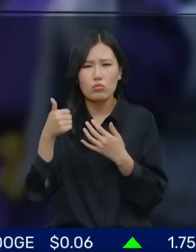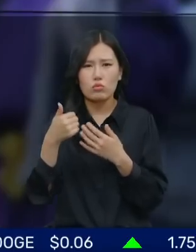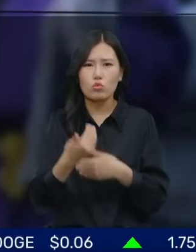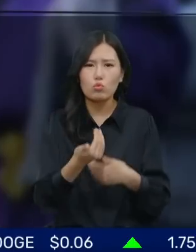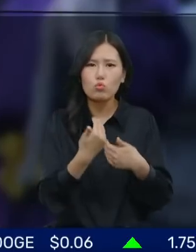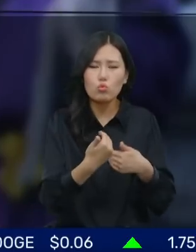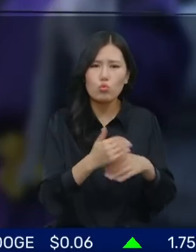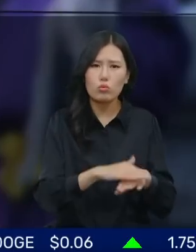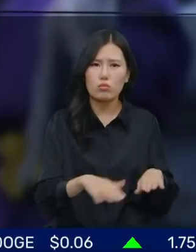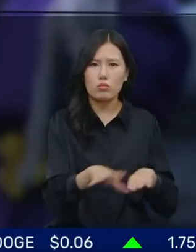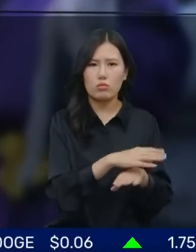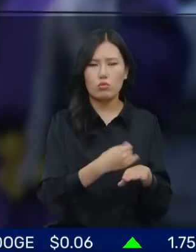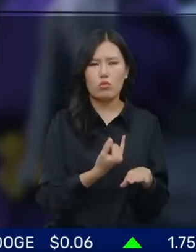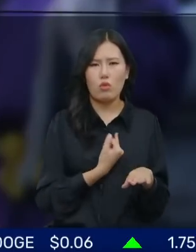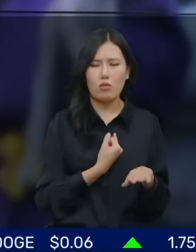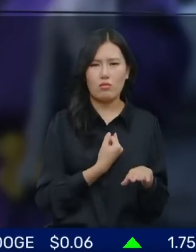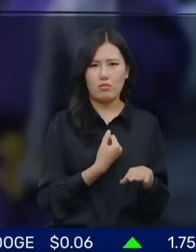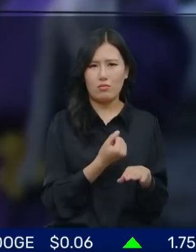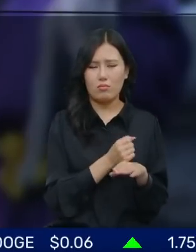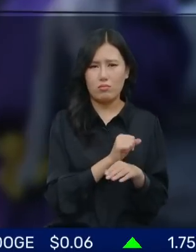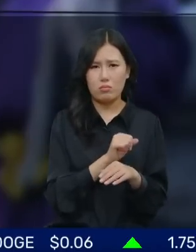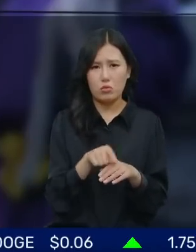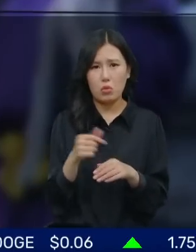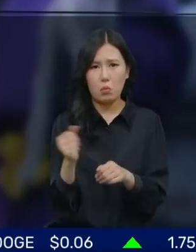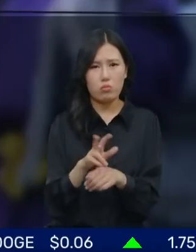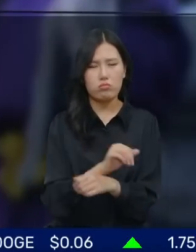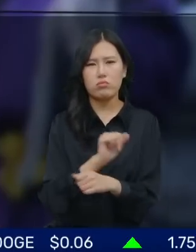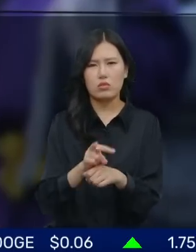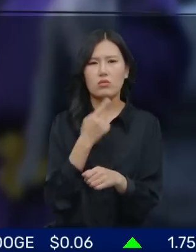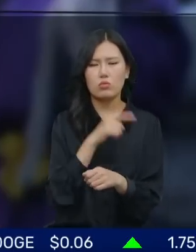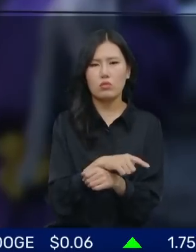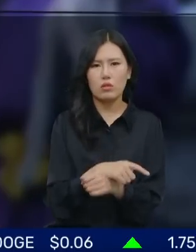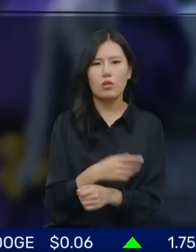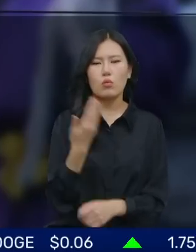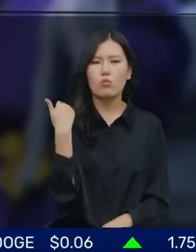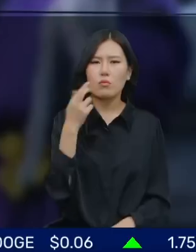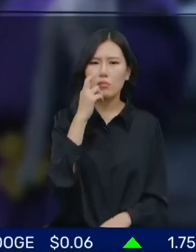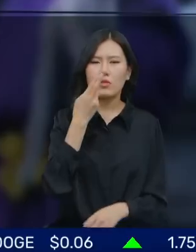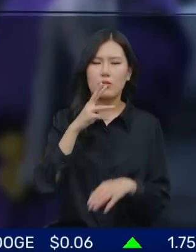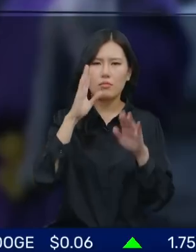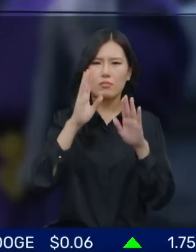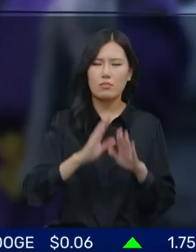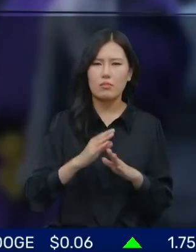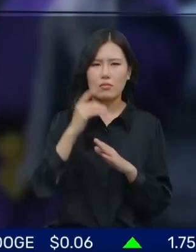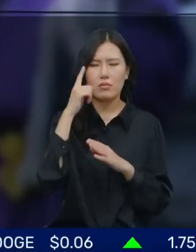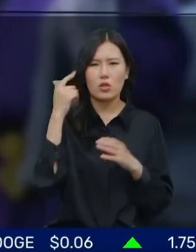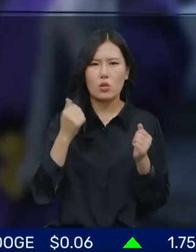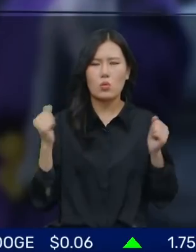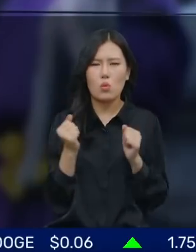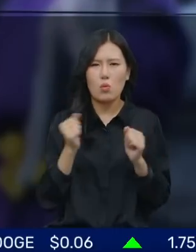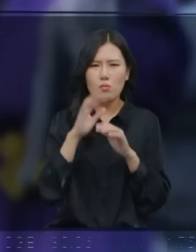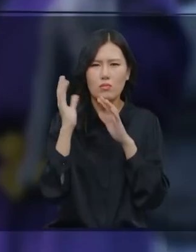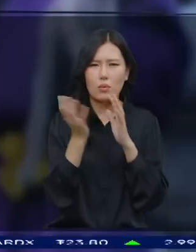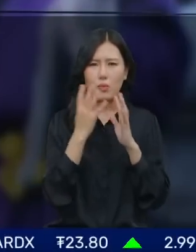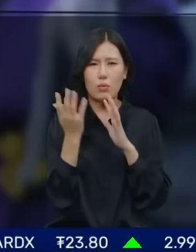гамшигын хамгийн том хохрогчд болж байна. Амьдралын амралтын өдрөөр за орсон их хэмжээний цас болон цасан шуурга Төв аймагт 8